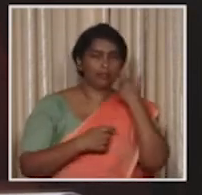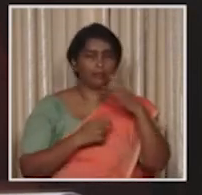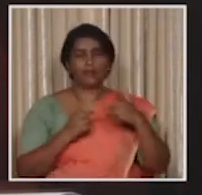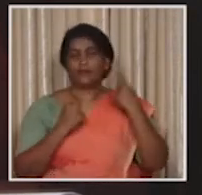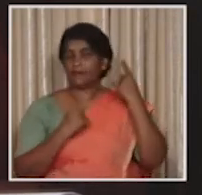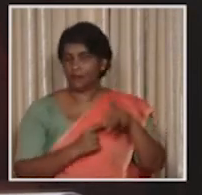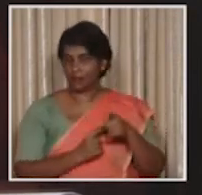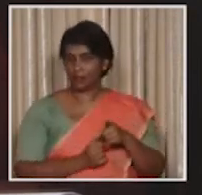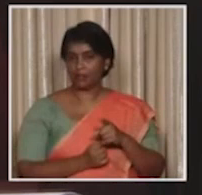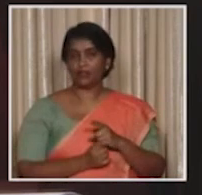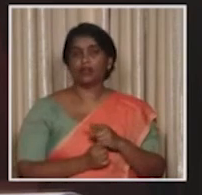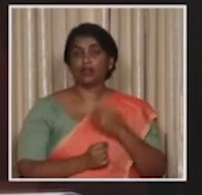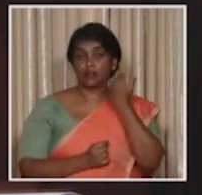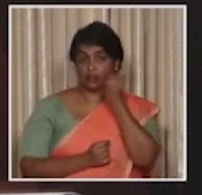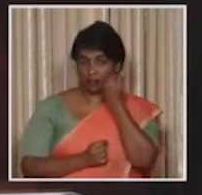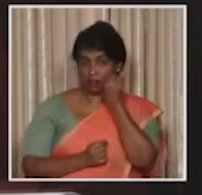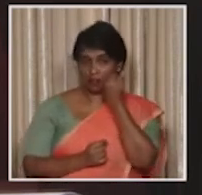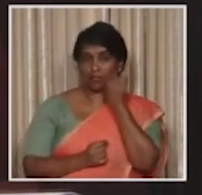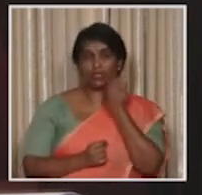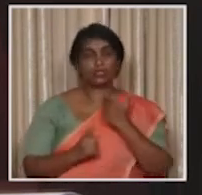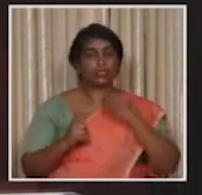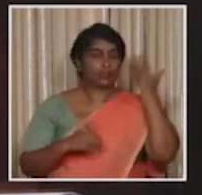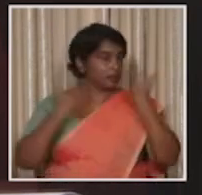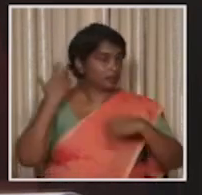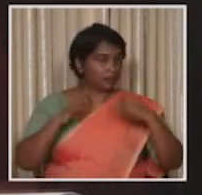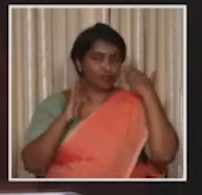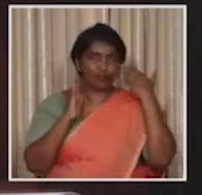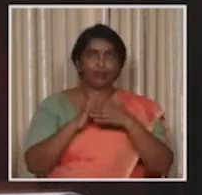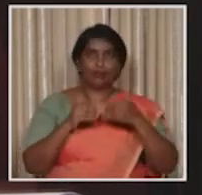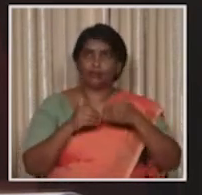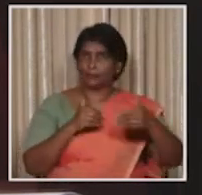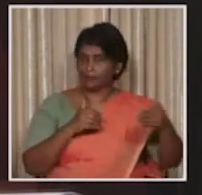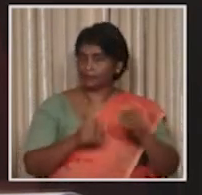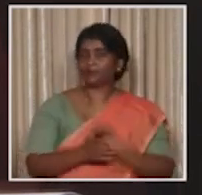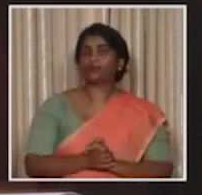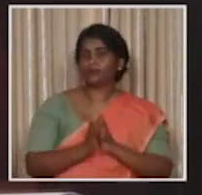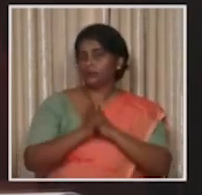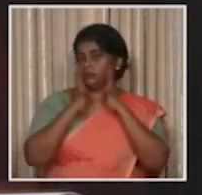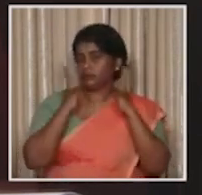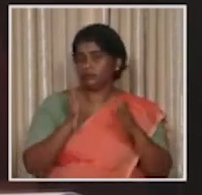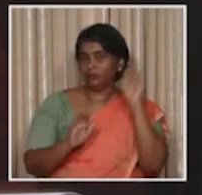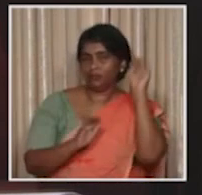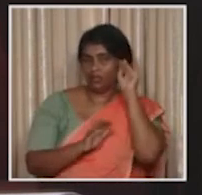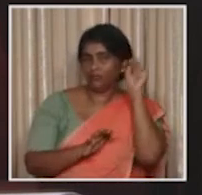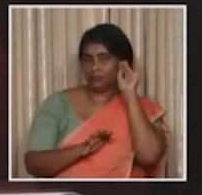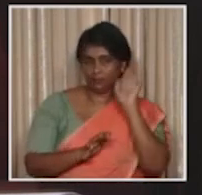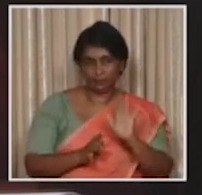හේතුවෙන් රෝගීන්ගේ ජීවිත අහිමිවීම පිළිබඳව මේ දිනවල බොහෝ සෙයින් අසන්නට